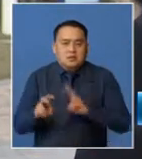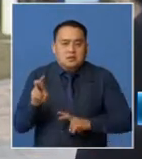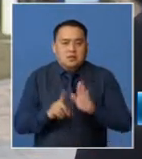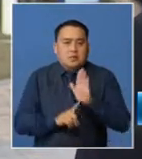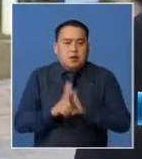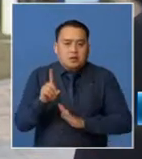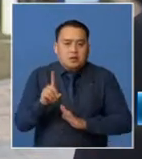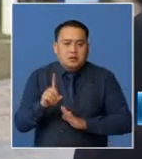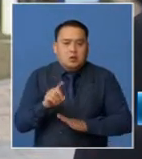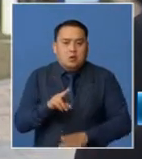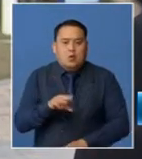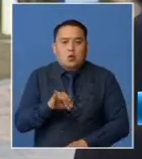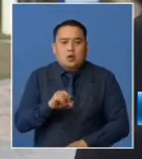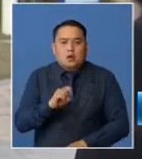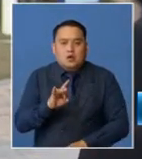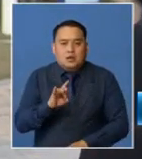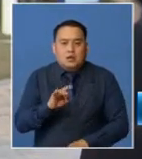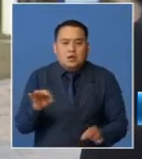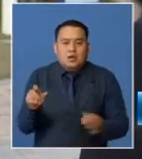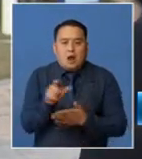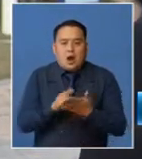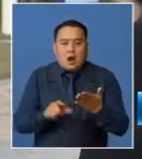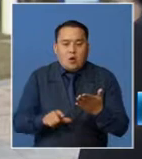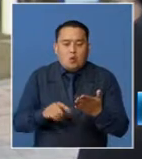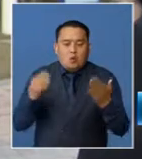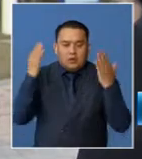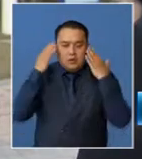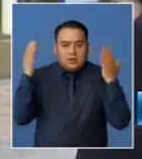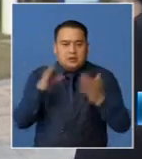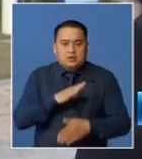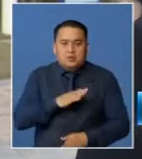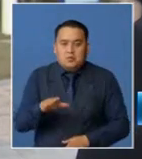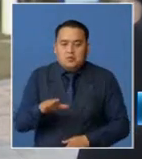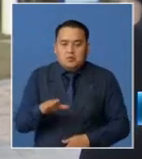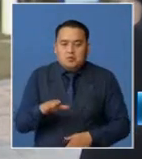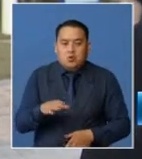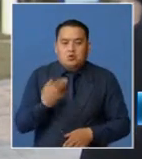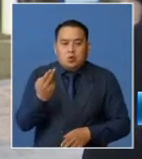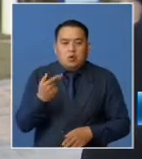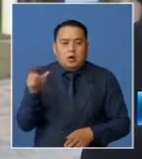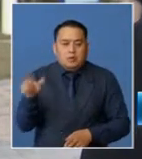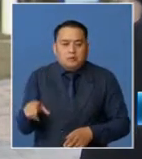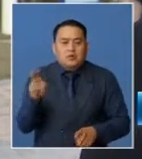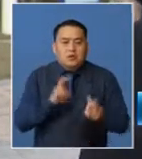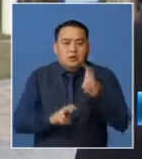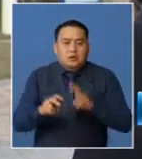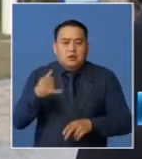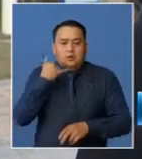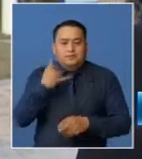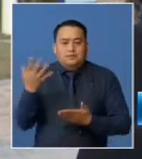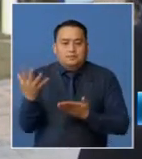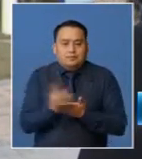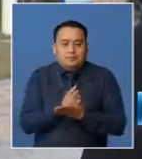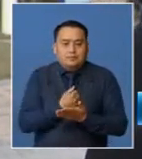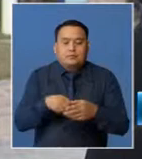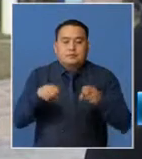соңды біз Құлагердің бұндай жыры бар, әуені бар дегенді естімегеннен кейін бұл кісіні ұзақ уақыт іздестіріп, телефон нөмірін осы